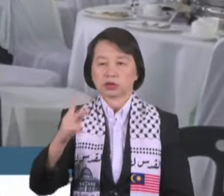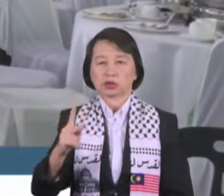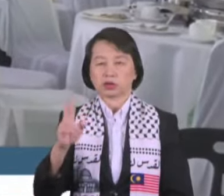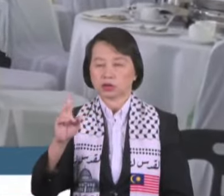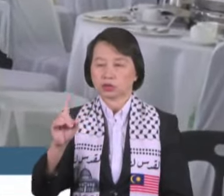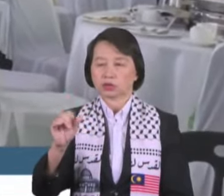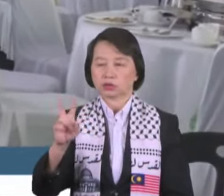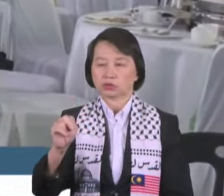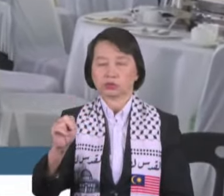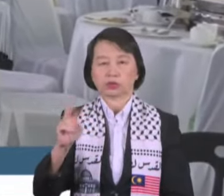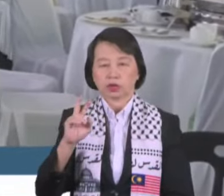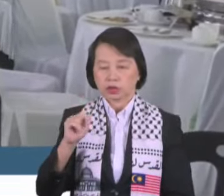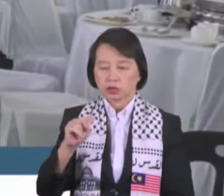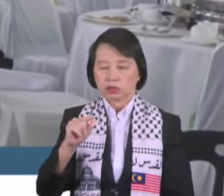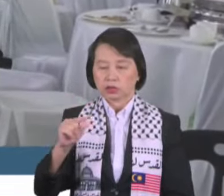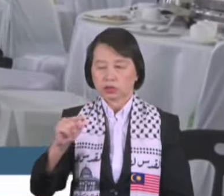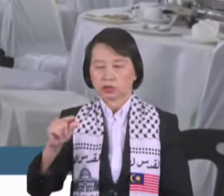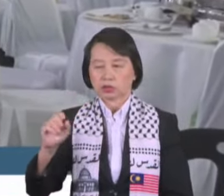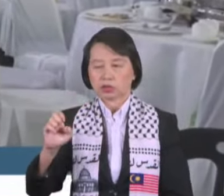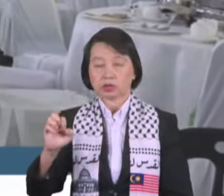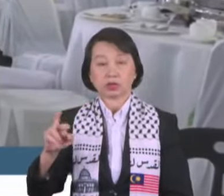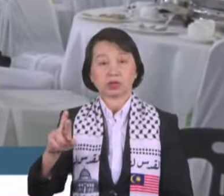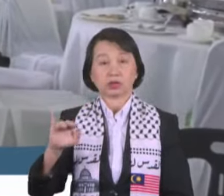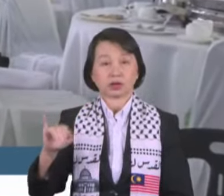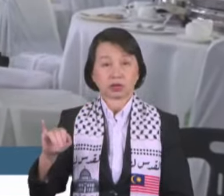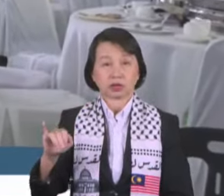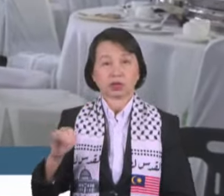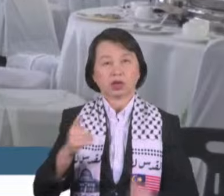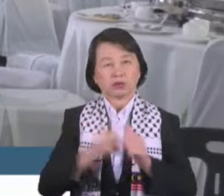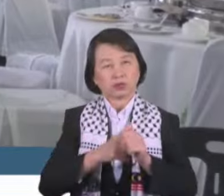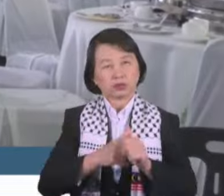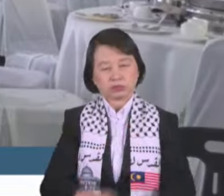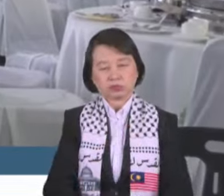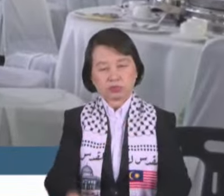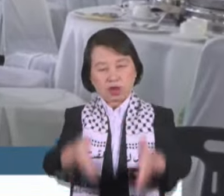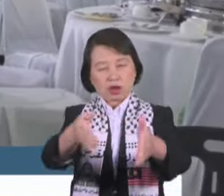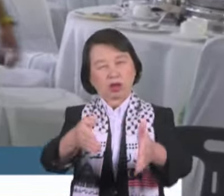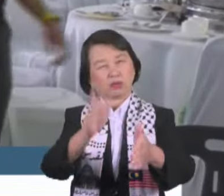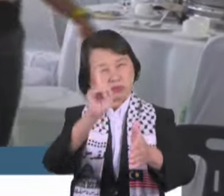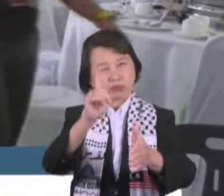Dun Nenggiri ini, yang pertama sekalinya jalan